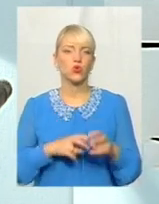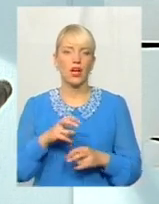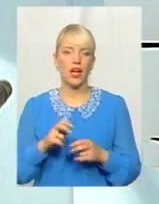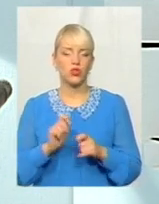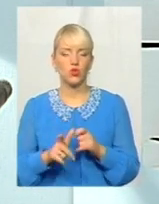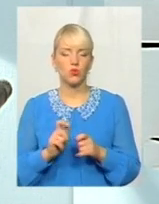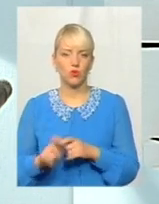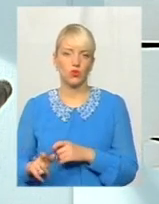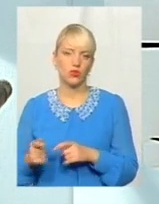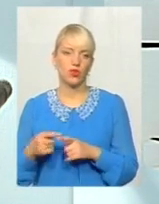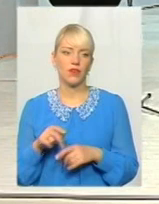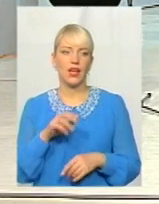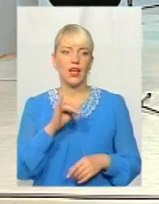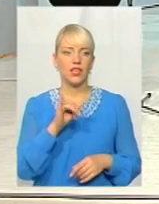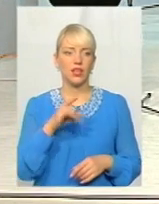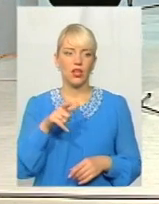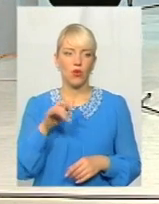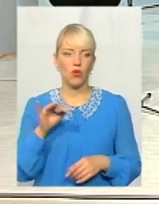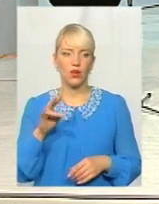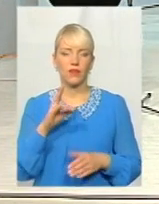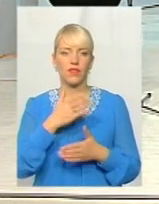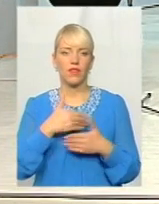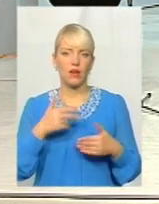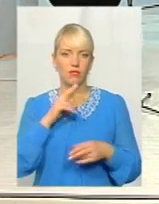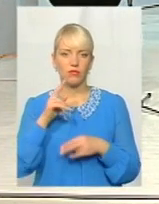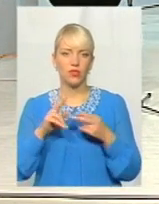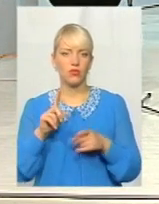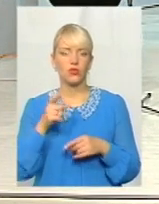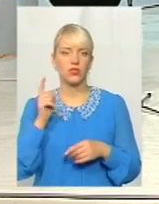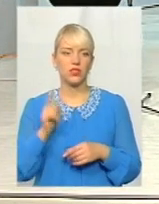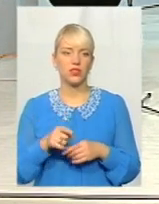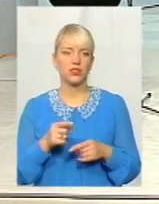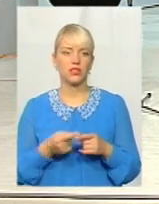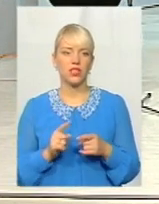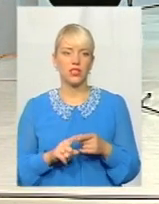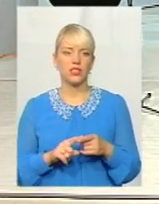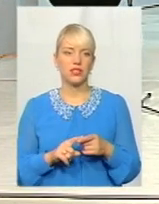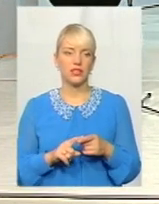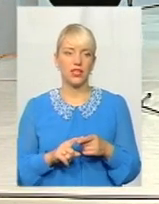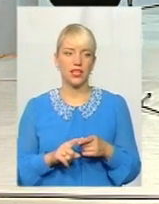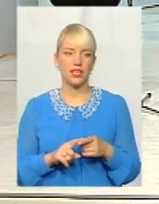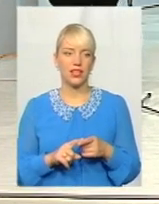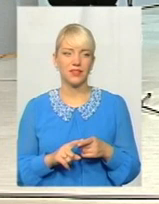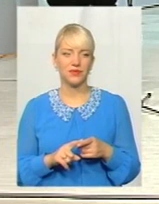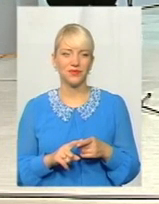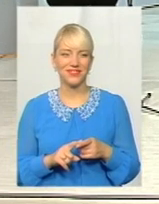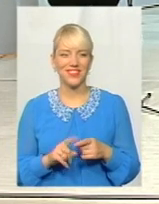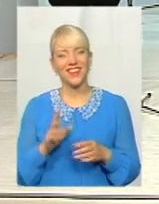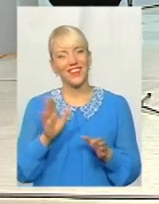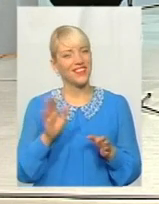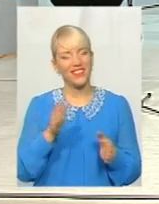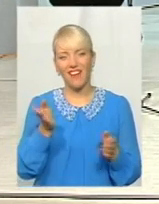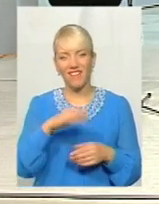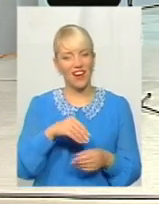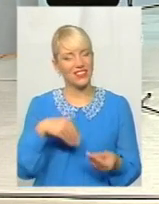Той же пан Ігор нам бідкався, що 1000 гривень – це від нас. Пан Ігор сам